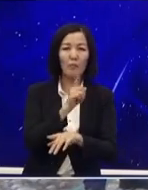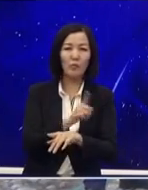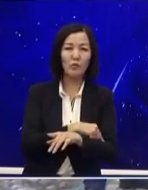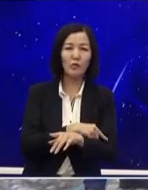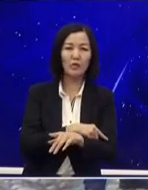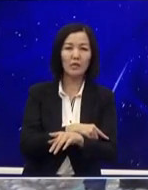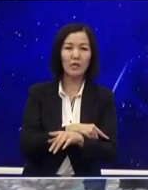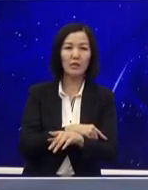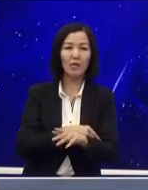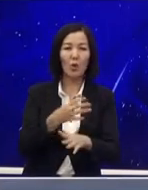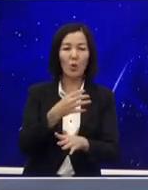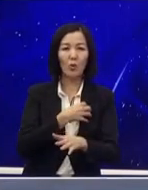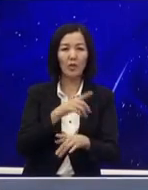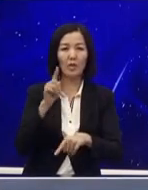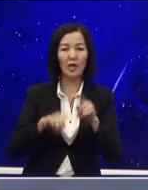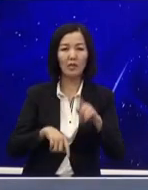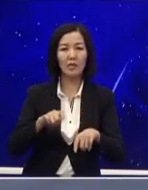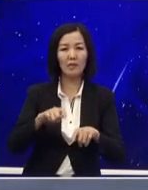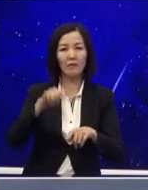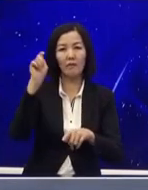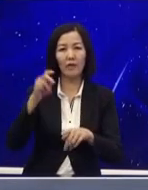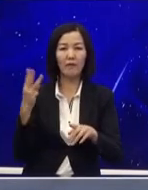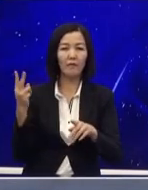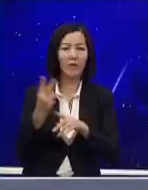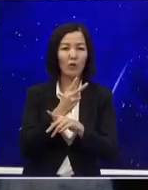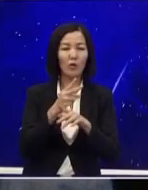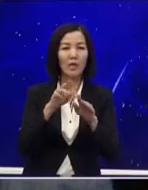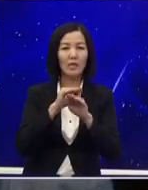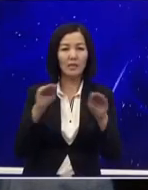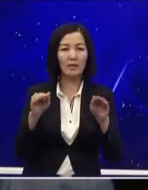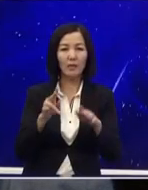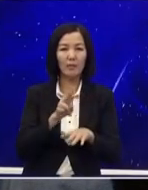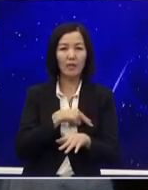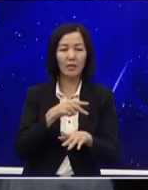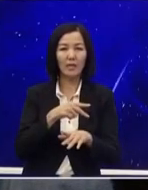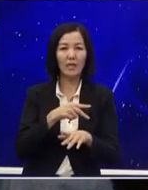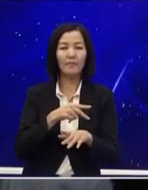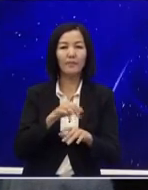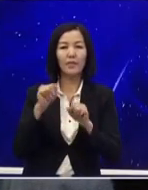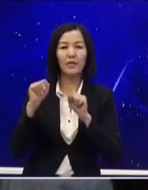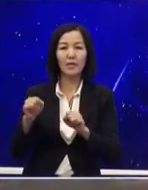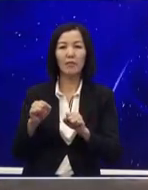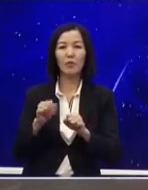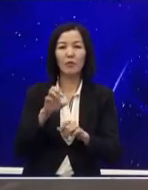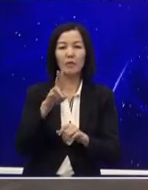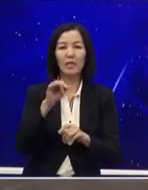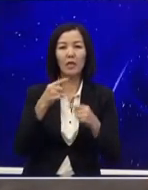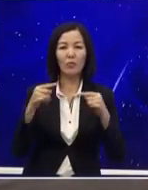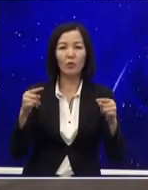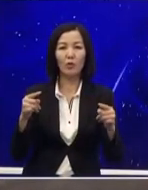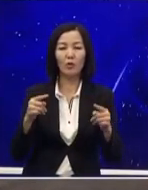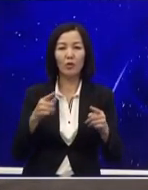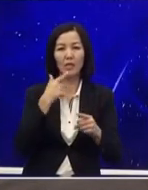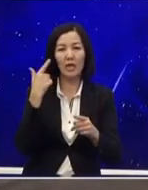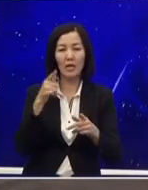его удостоили ордена Отечественной войны второй степени, медали за оборону Сталинграда и многих других почетных